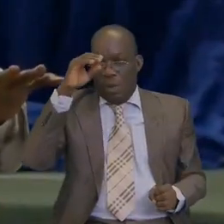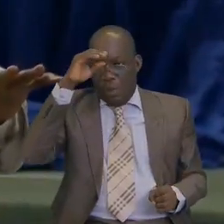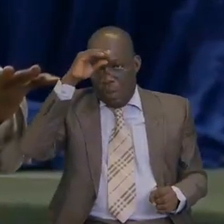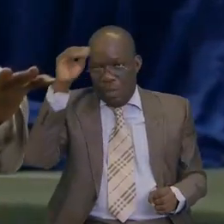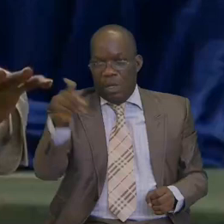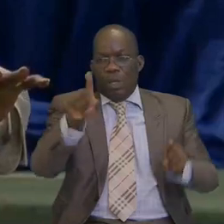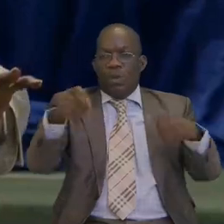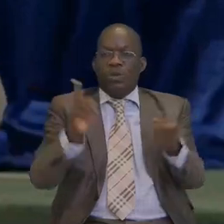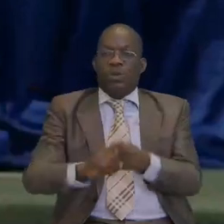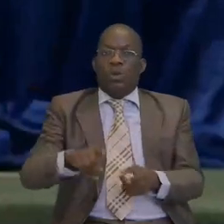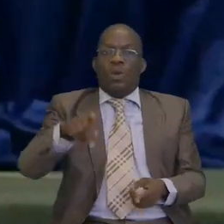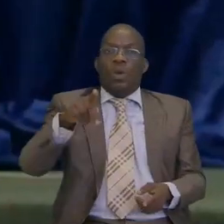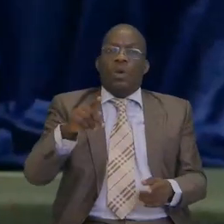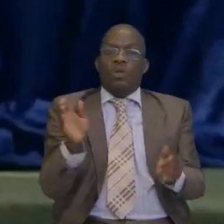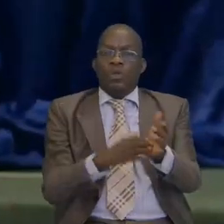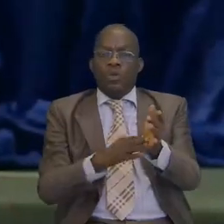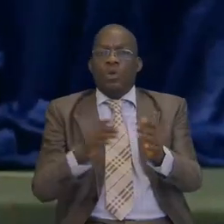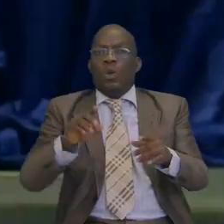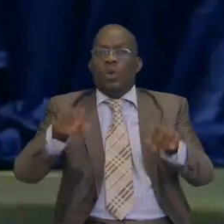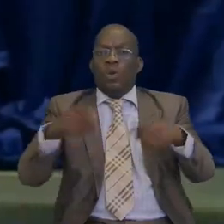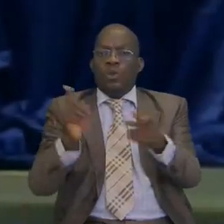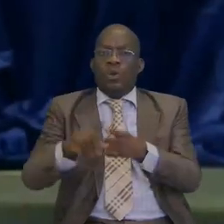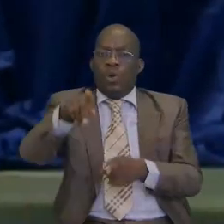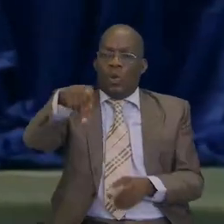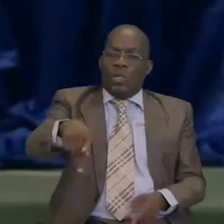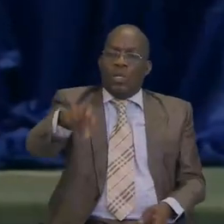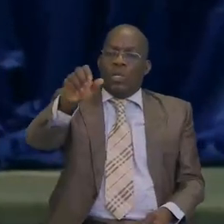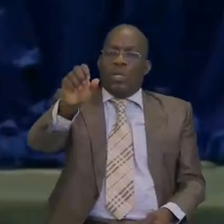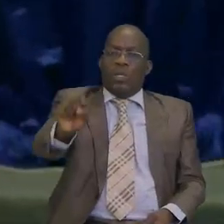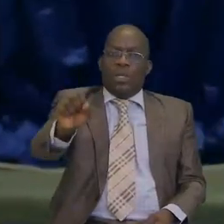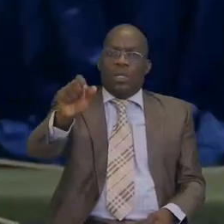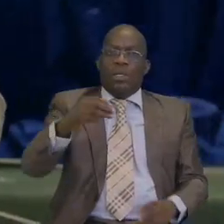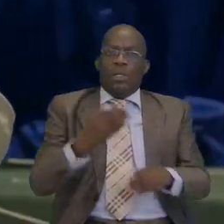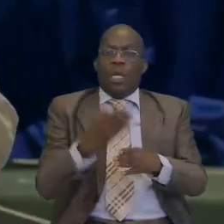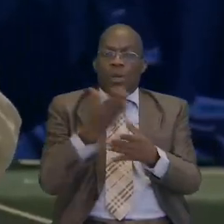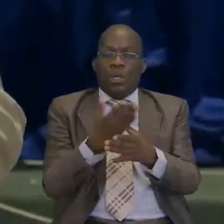va chez les philosophes. Il va chez les anciens du village.